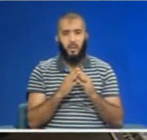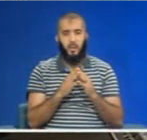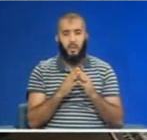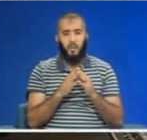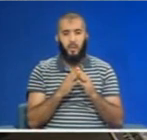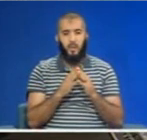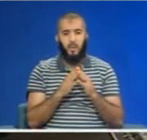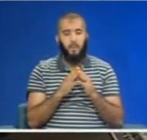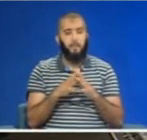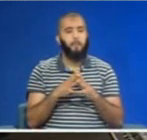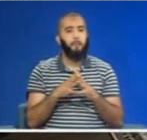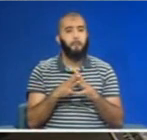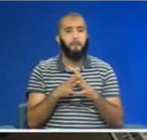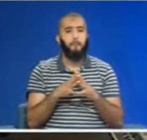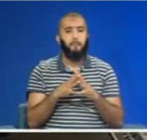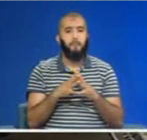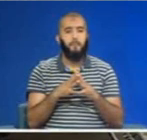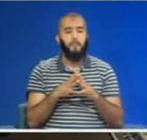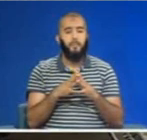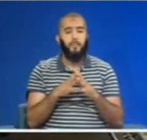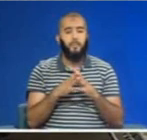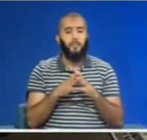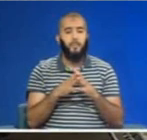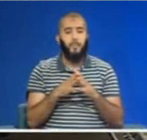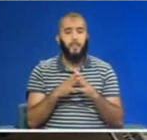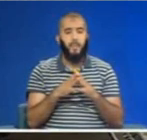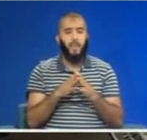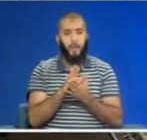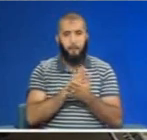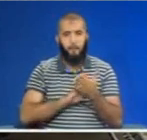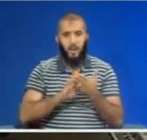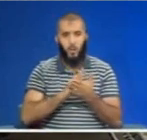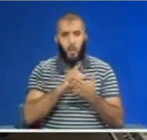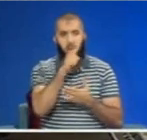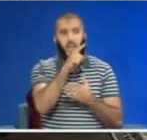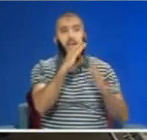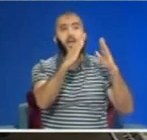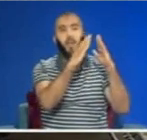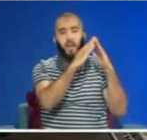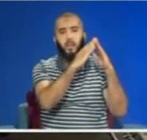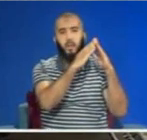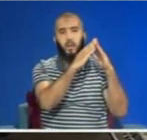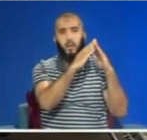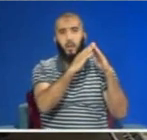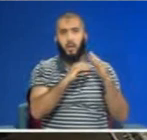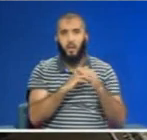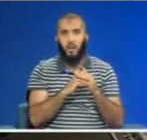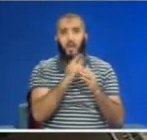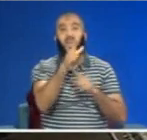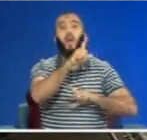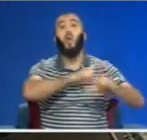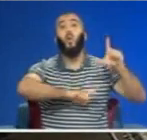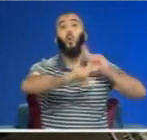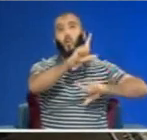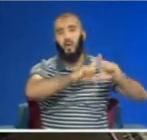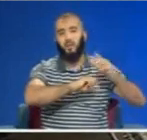يا هالطارة الدار كي تعود ماشي ملك ولا ما يسالوش الشيخ محمد؟ كي تعود ماشي ملك؟ نعم. كي تكون ماشي ملك؟ ماشي ملك فكرة، وتكونها 14 سنة